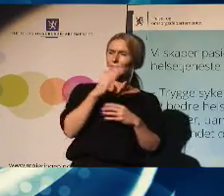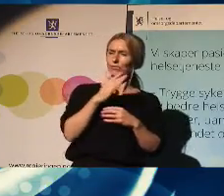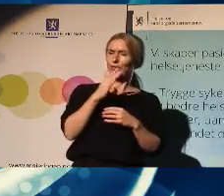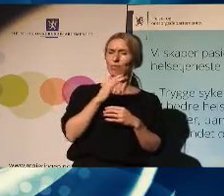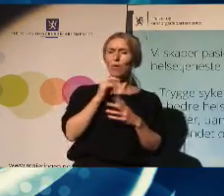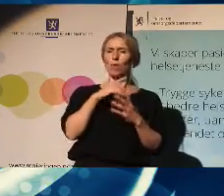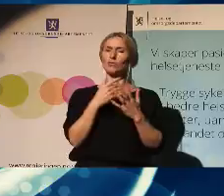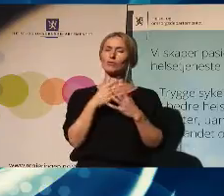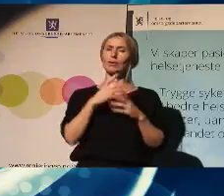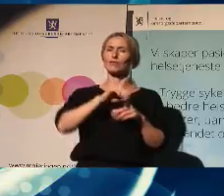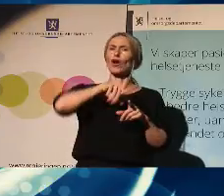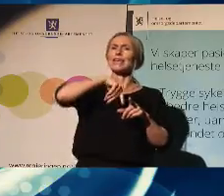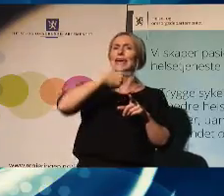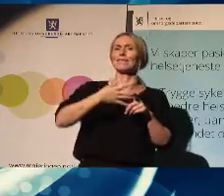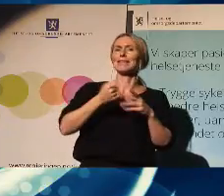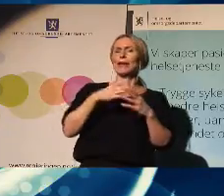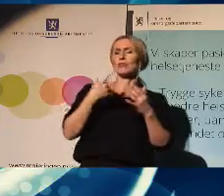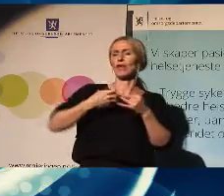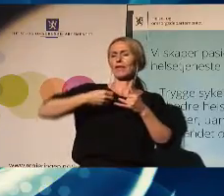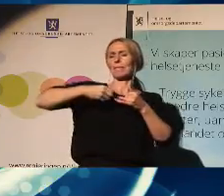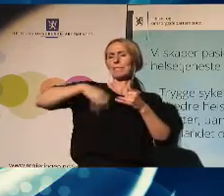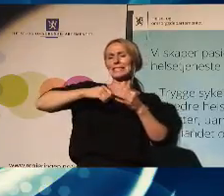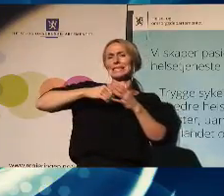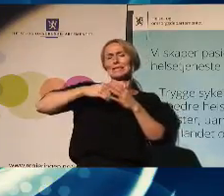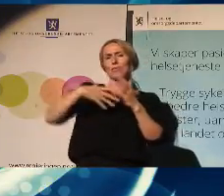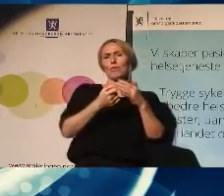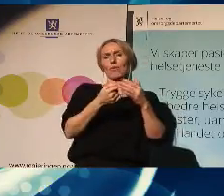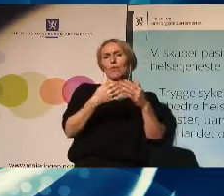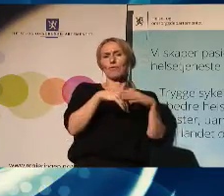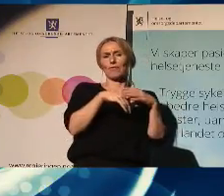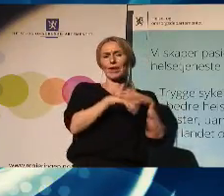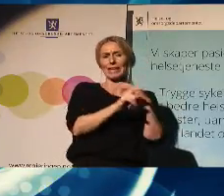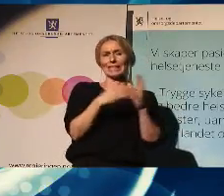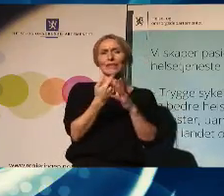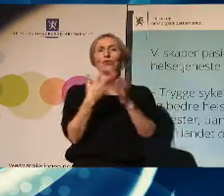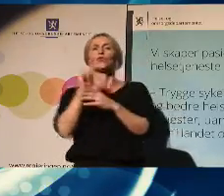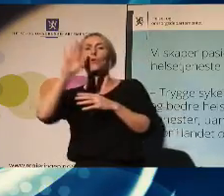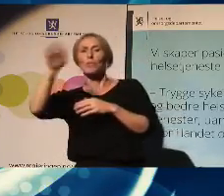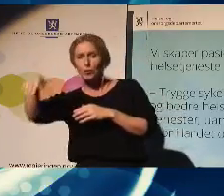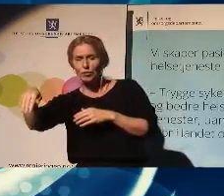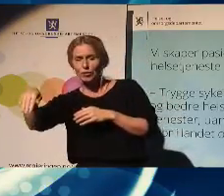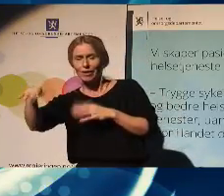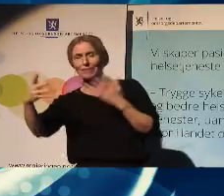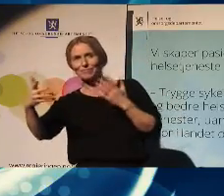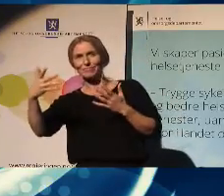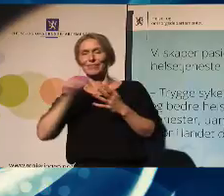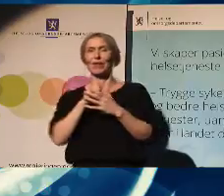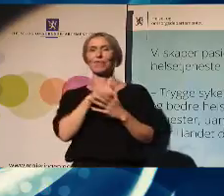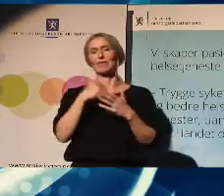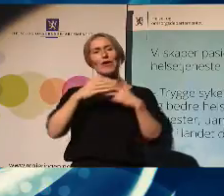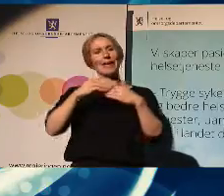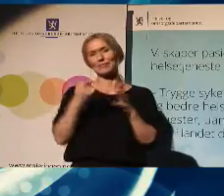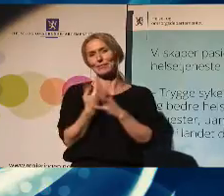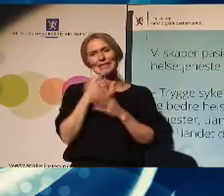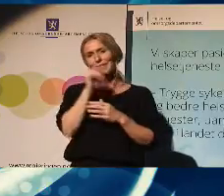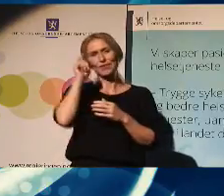hun skulle ta igjen det hun hadde tapt på å være inne da, når hun kom ut igjen. Vi var enige om at det var ikke så